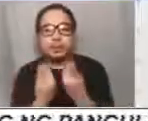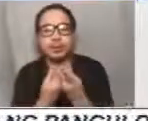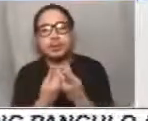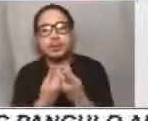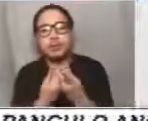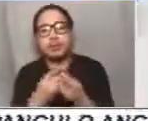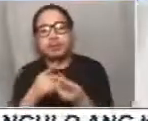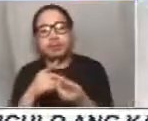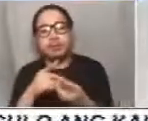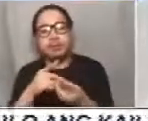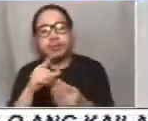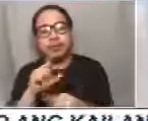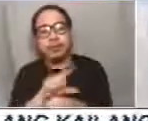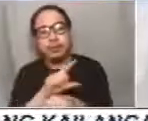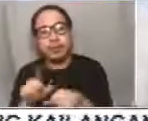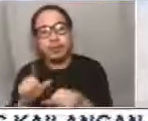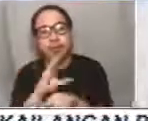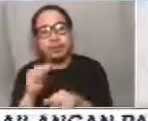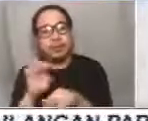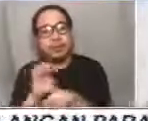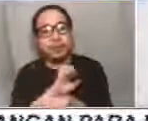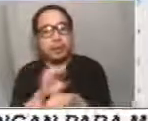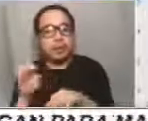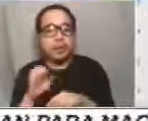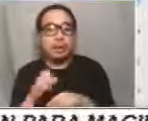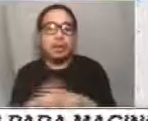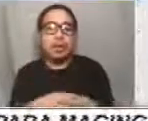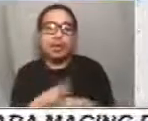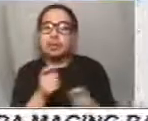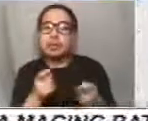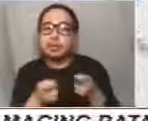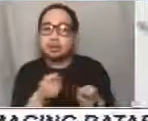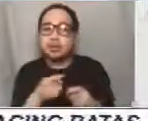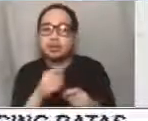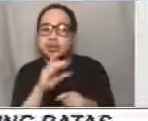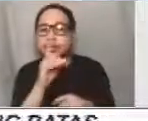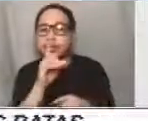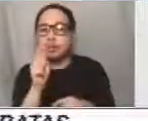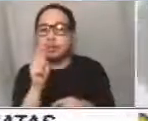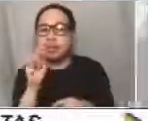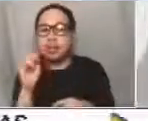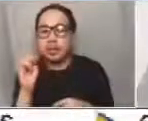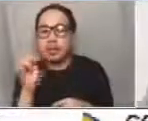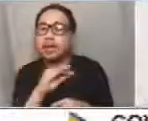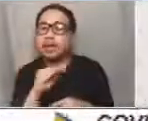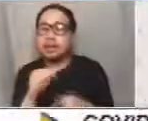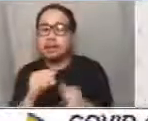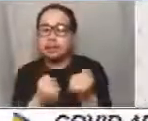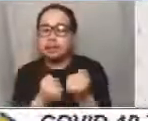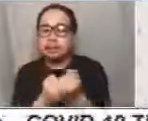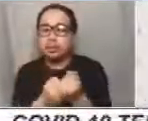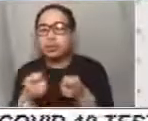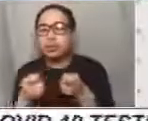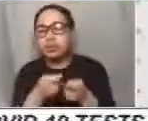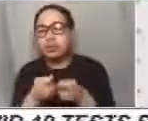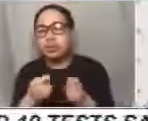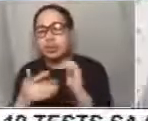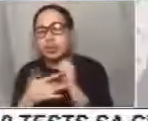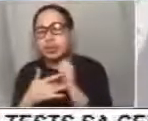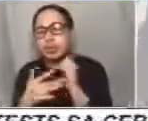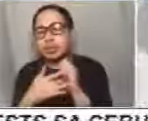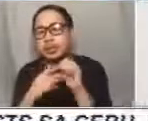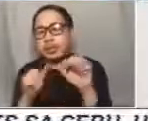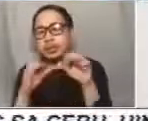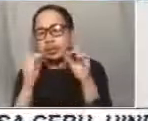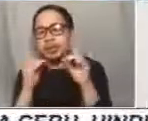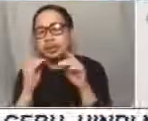Duterte. Nakinig po siya sa mga healthcare experts natin at mga scientists. Both ng Octa Research